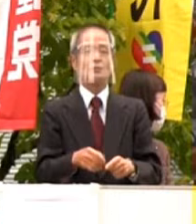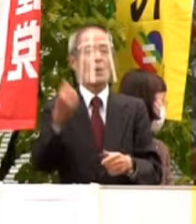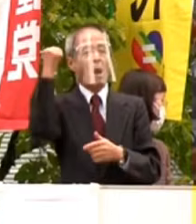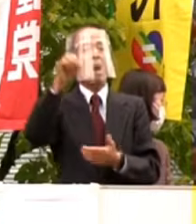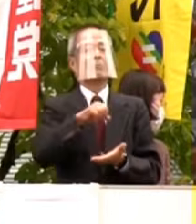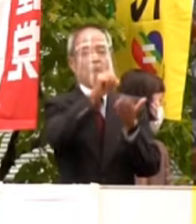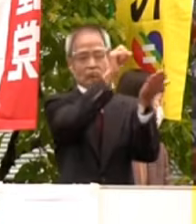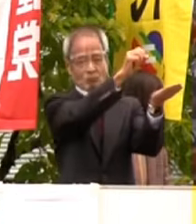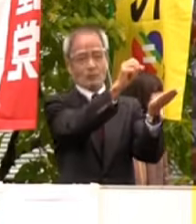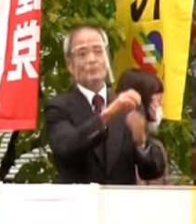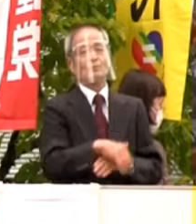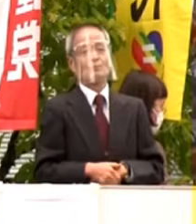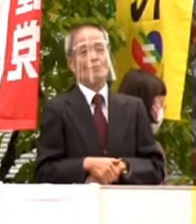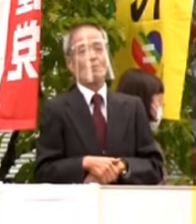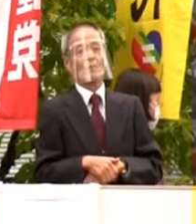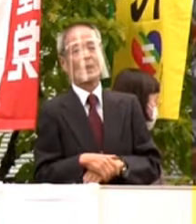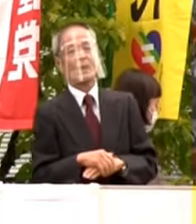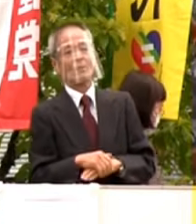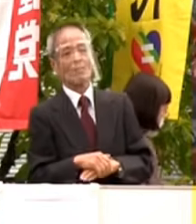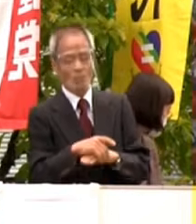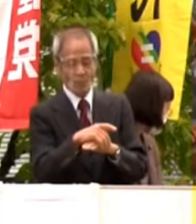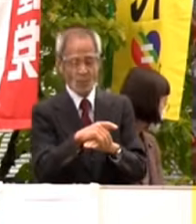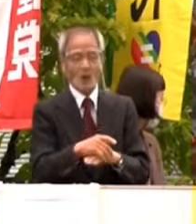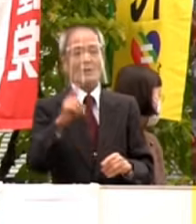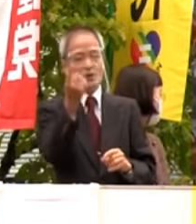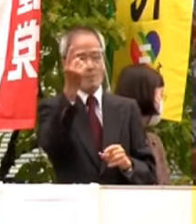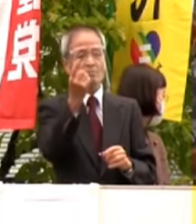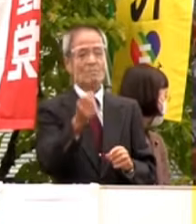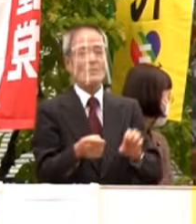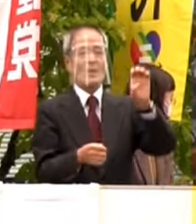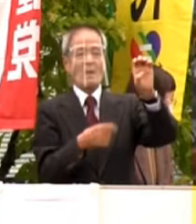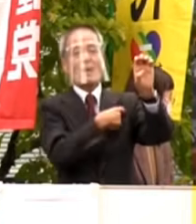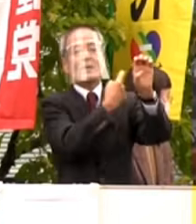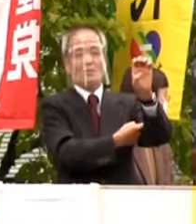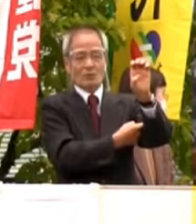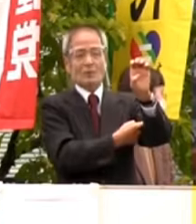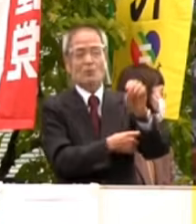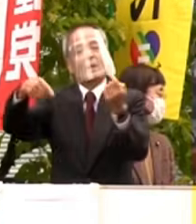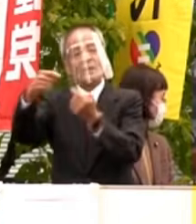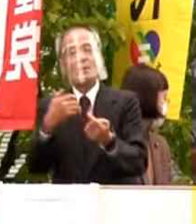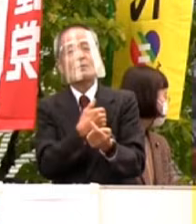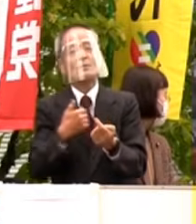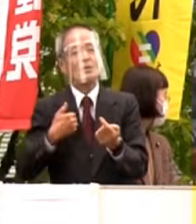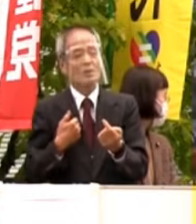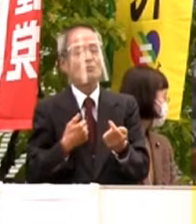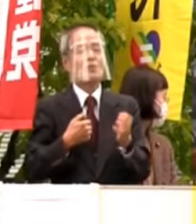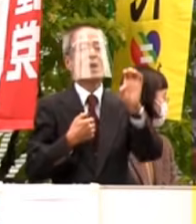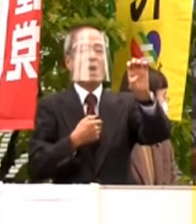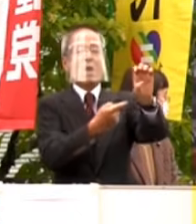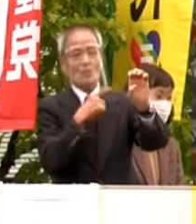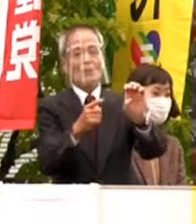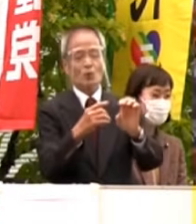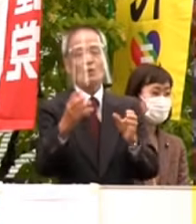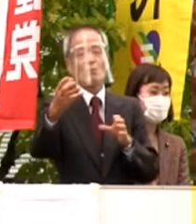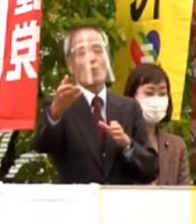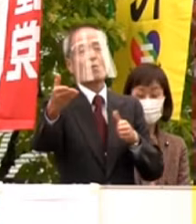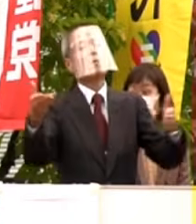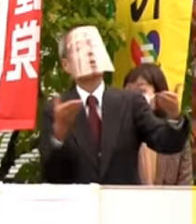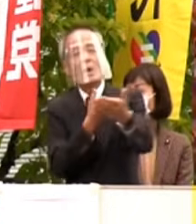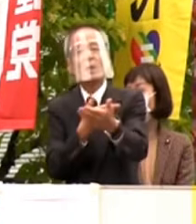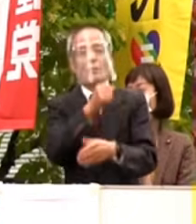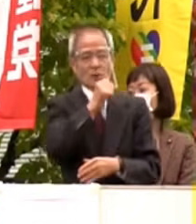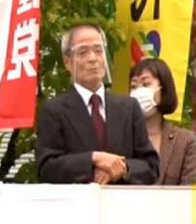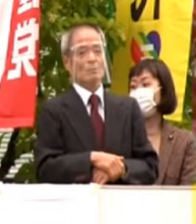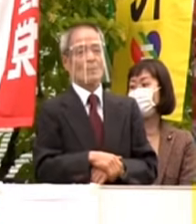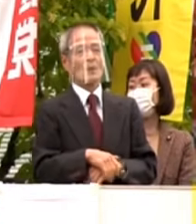。省エネルギーと再生可能エネルギーで社会の大改革やろう。この道進みますとね、雇用が増えるんです